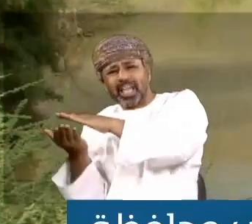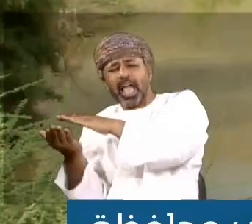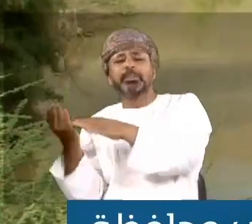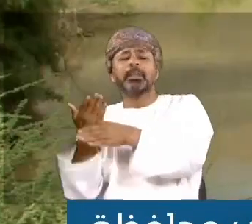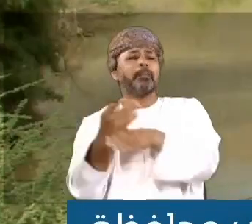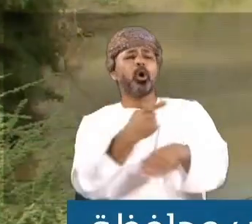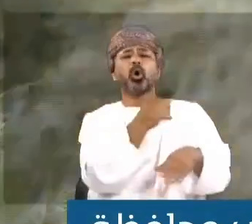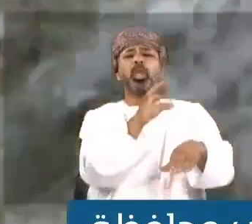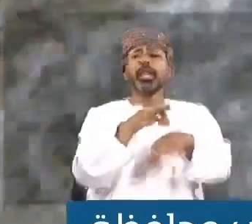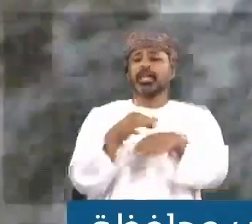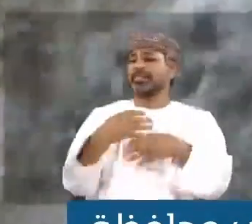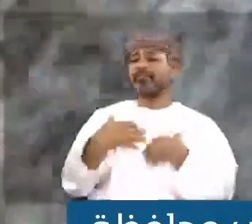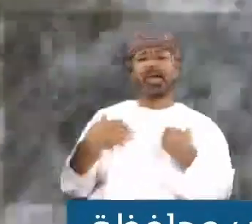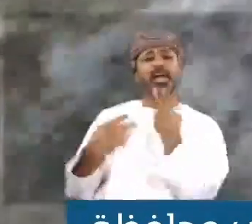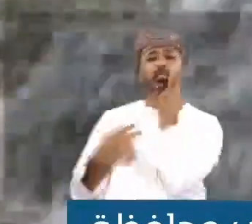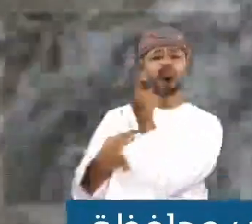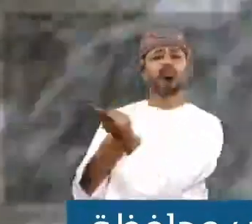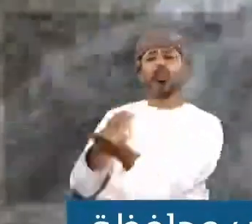لقاطني تلك المناطق.